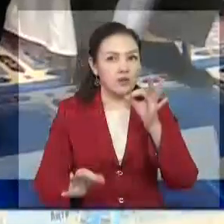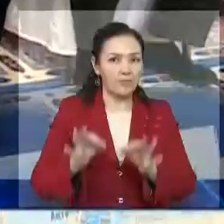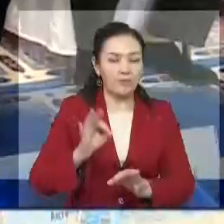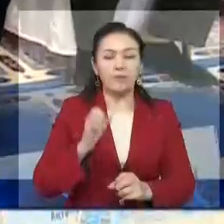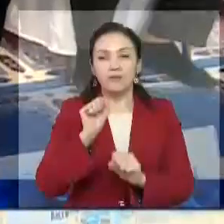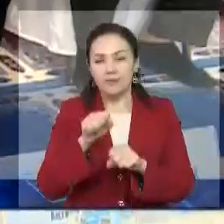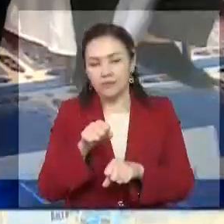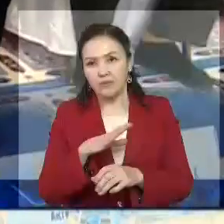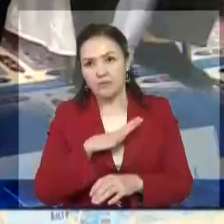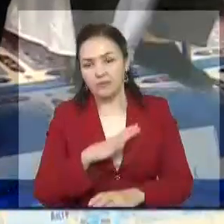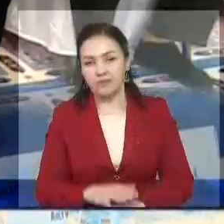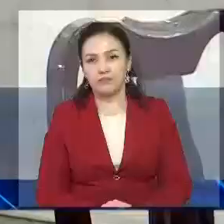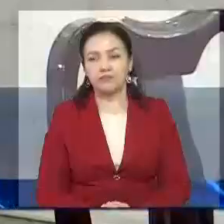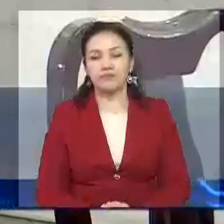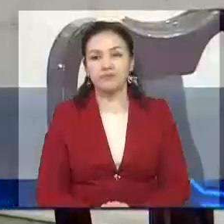әсер етеді.